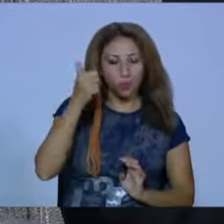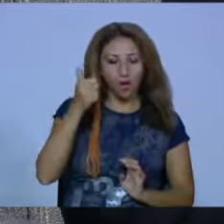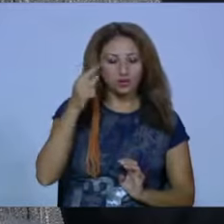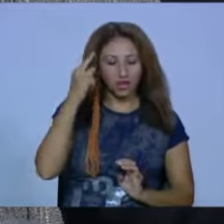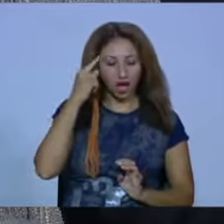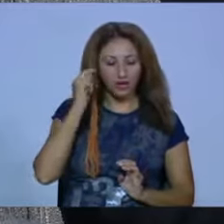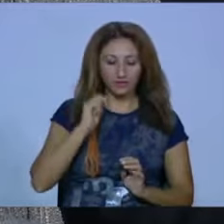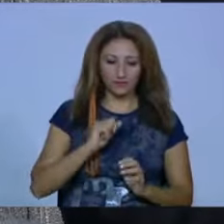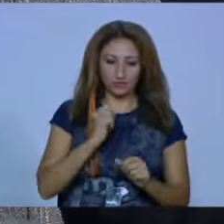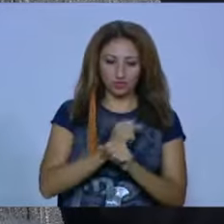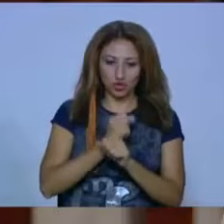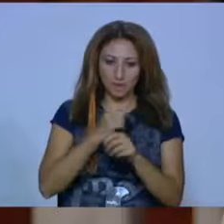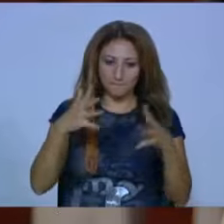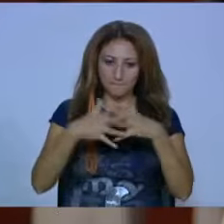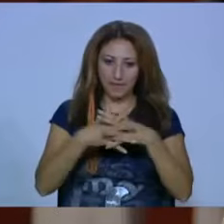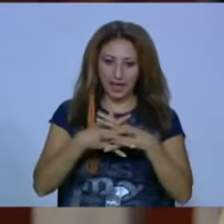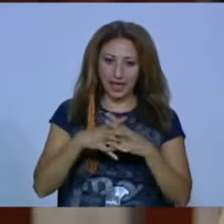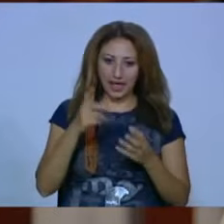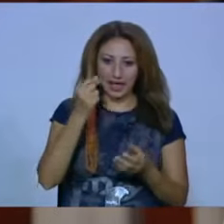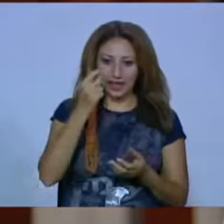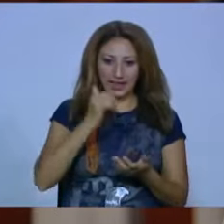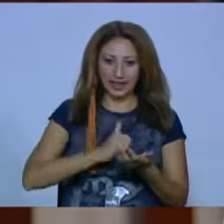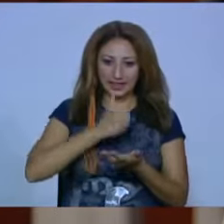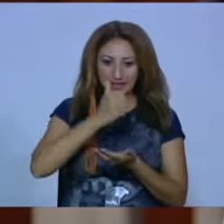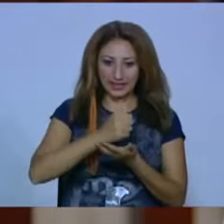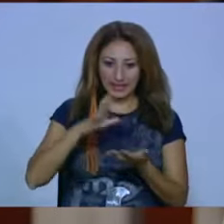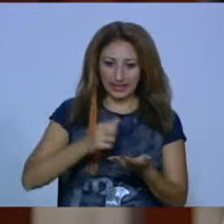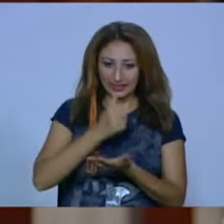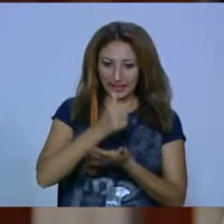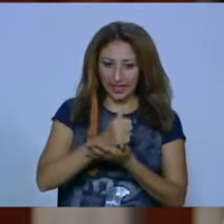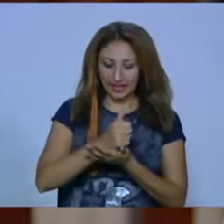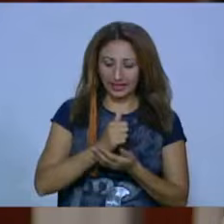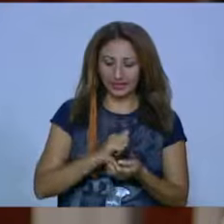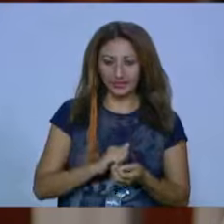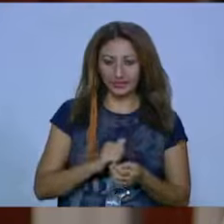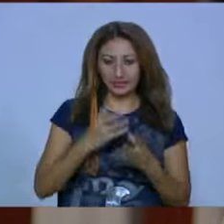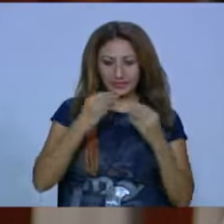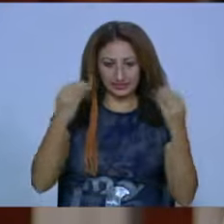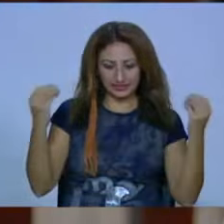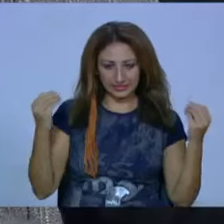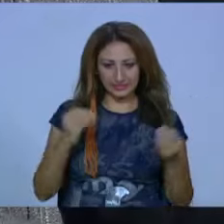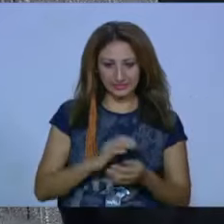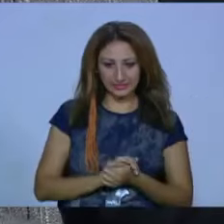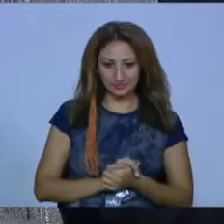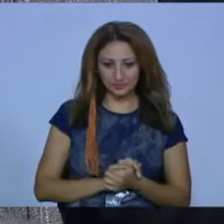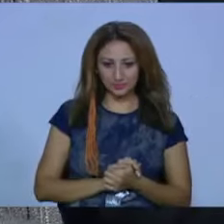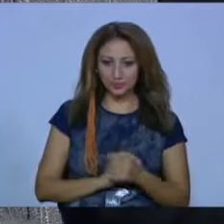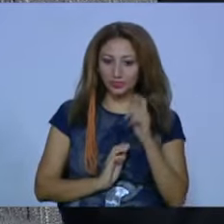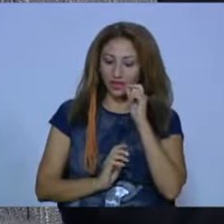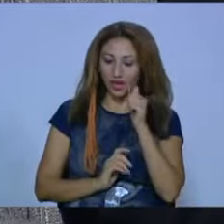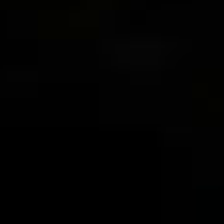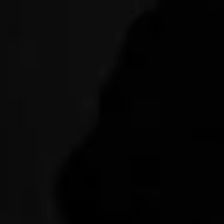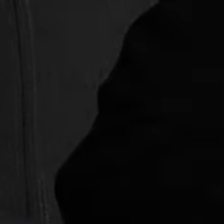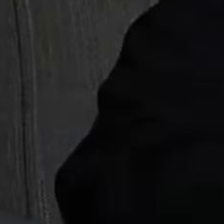قوي والله. شركه انتاج الاستاذ وجيه الليسي افلام كتيره جدا. صحيح راجل عظيم، ربنا يخليه عظيم والله. الله